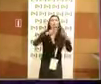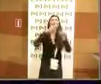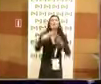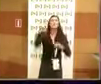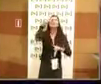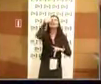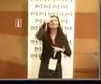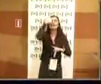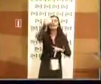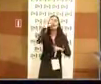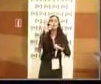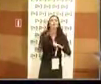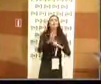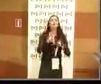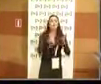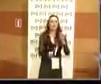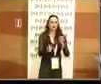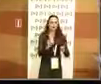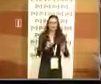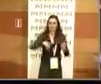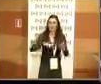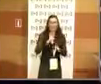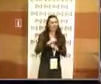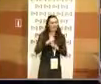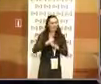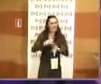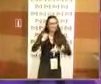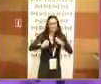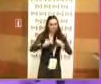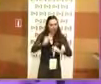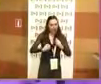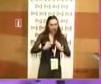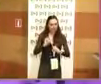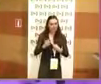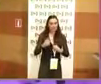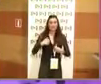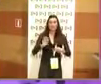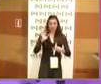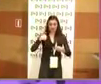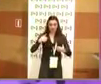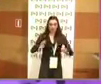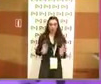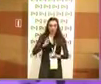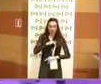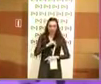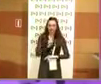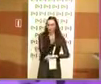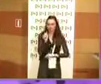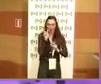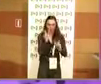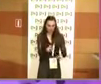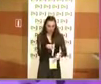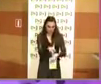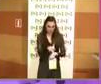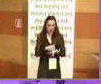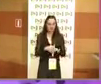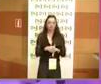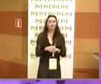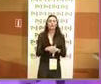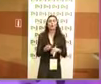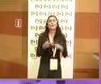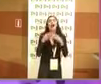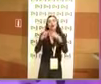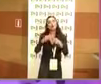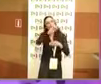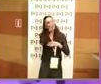politica. E allora muoviamoci. Perché se io mi candido solo per questo, per aiutare a voltare